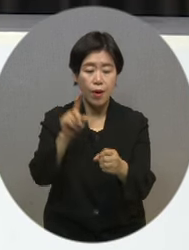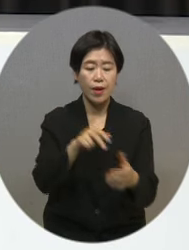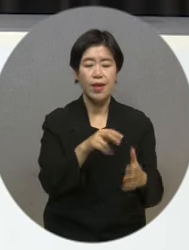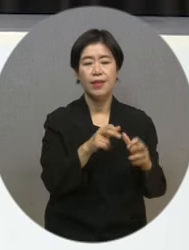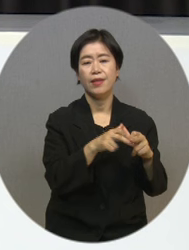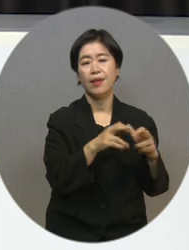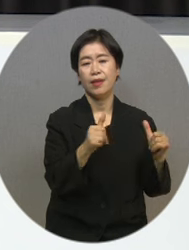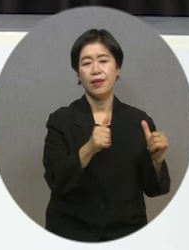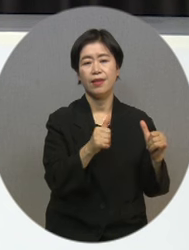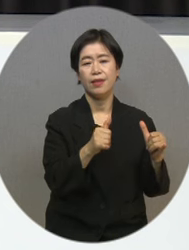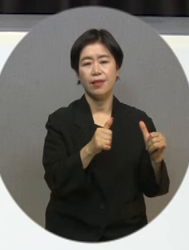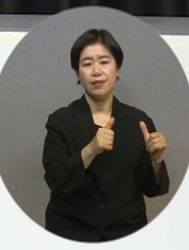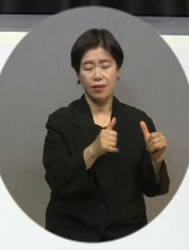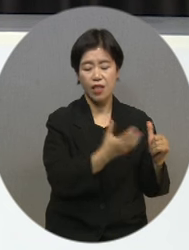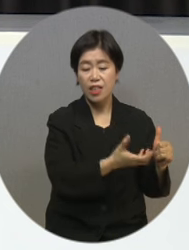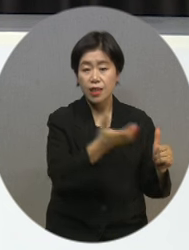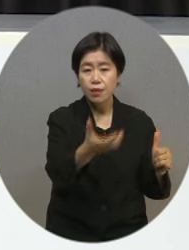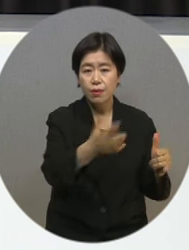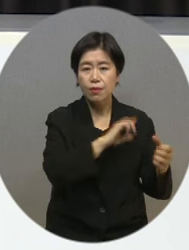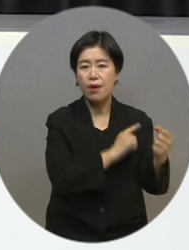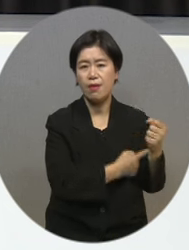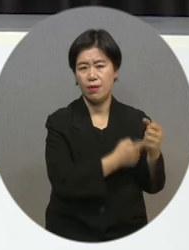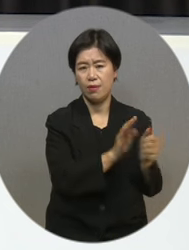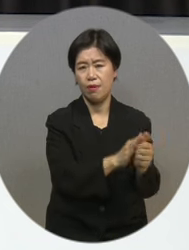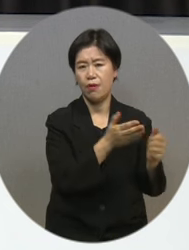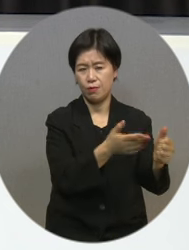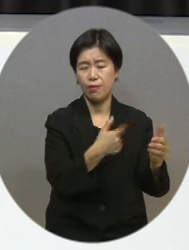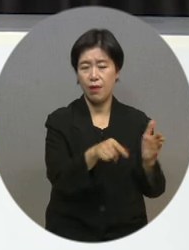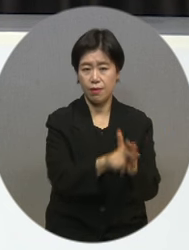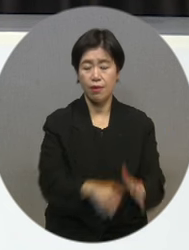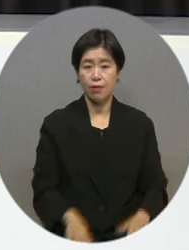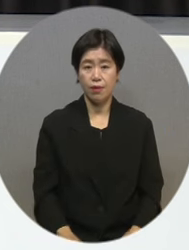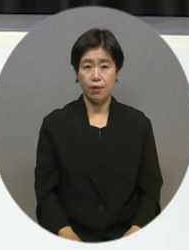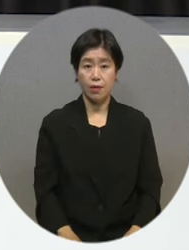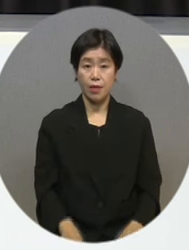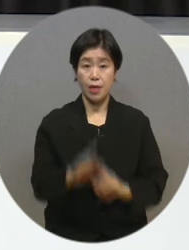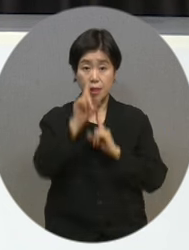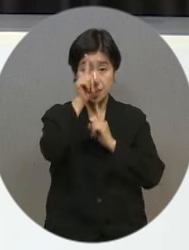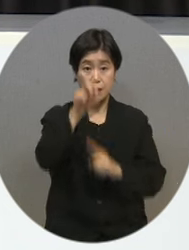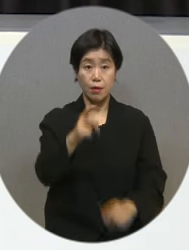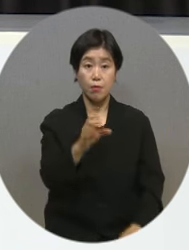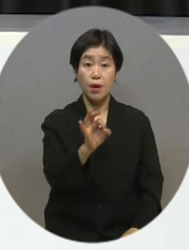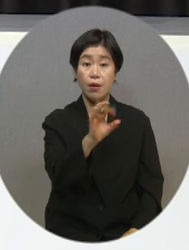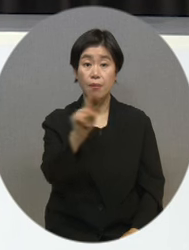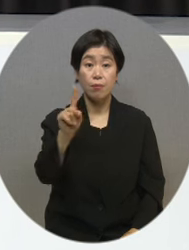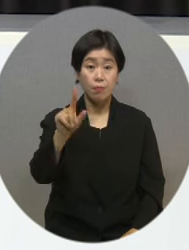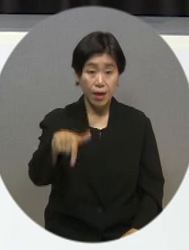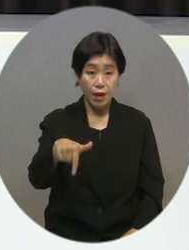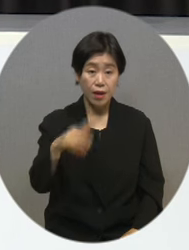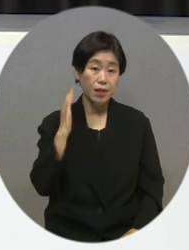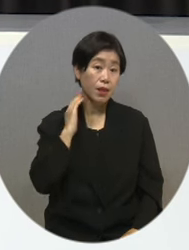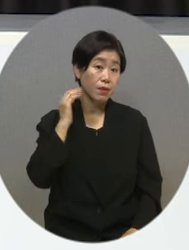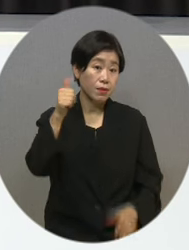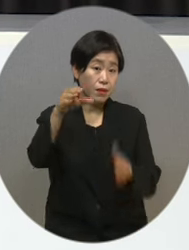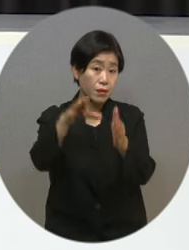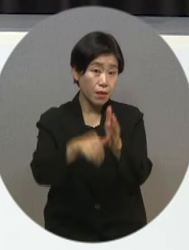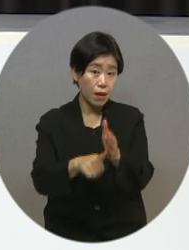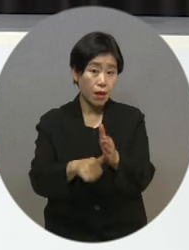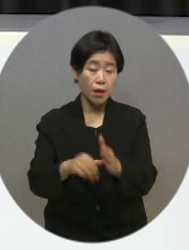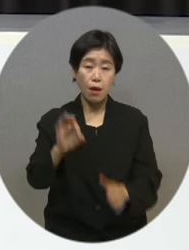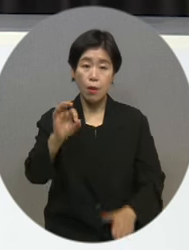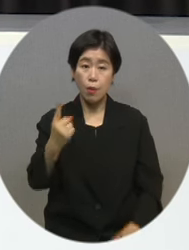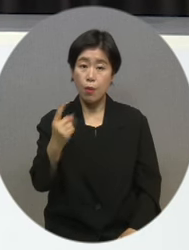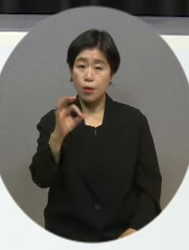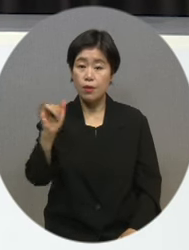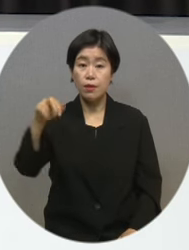당시에는 지하철에 엘리베이터가 단한 대가 없었어요. 그랬는데 우이도역의 리프트 추락 사건이